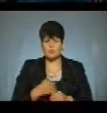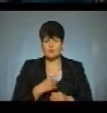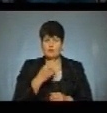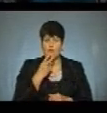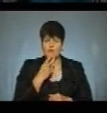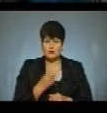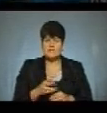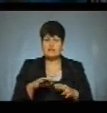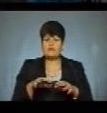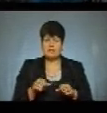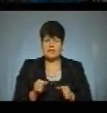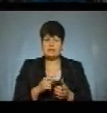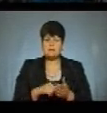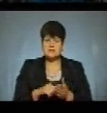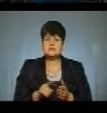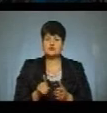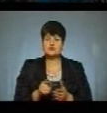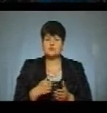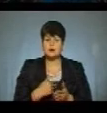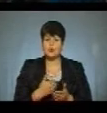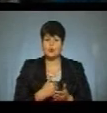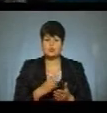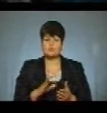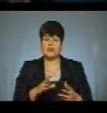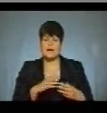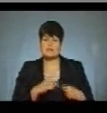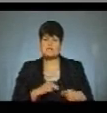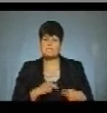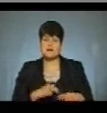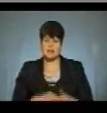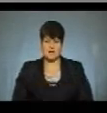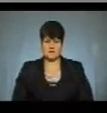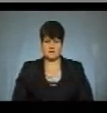показати владі міста, що ми хочемо бути партнерами, в принципі.